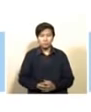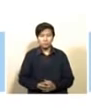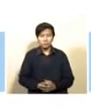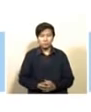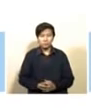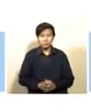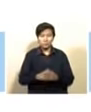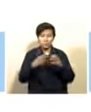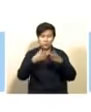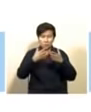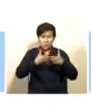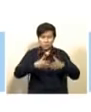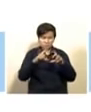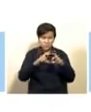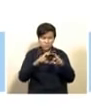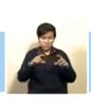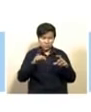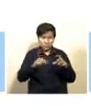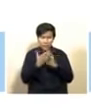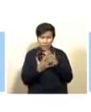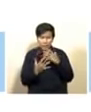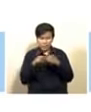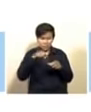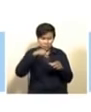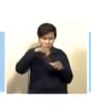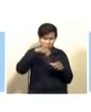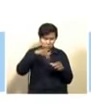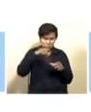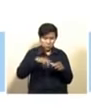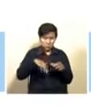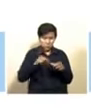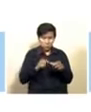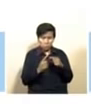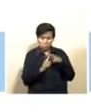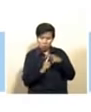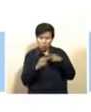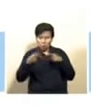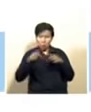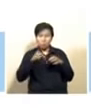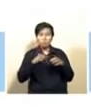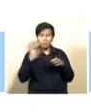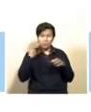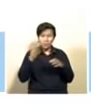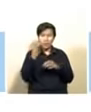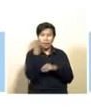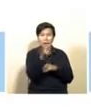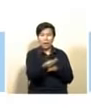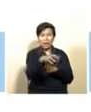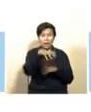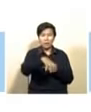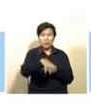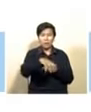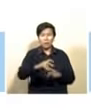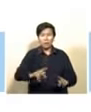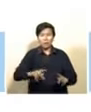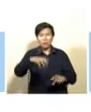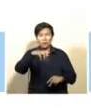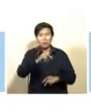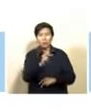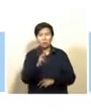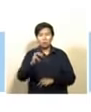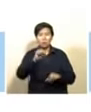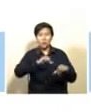31มีนาคมนี้อันนี้รัฐบาลจีนสนับสนุนเราต่อครับอาลีบาบานะครับขอจะไลฟ์ต่อไป